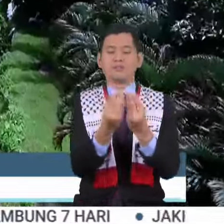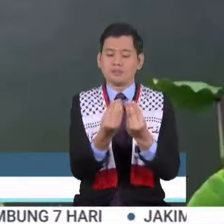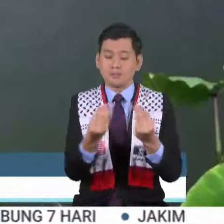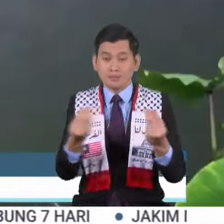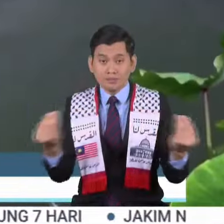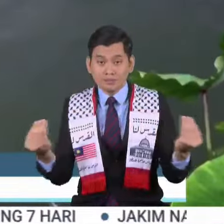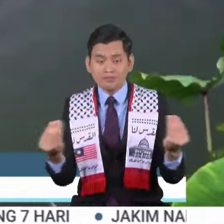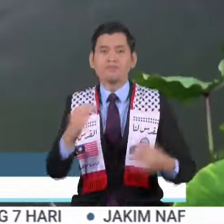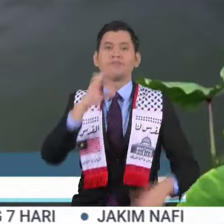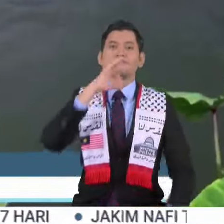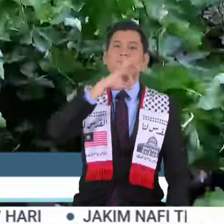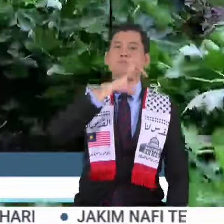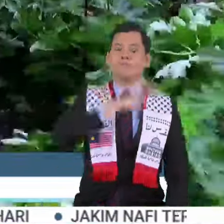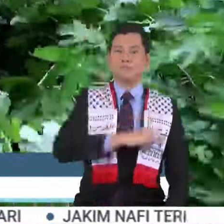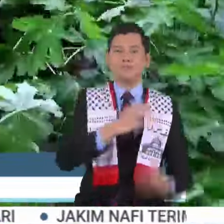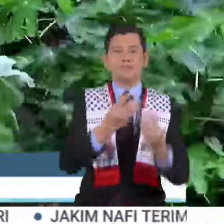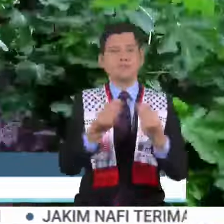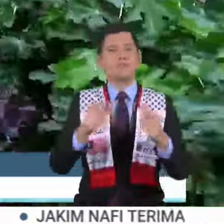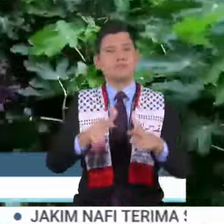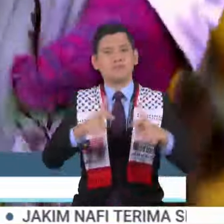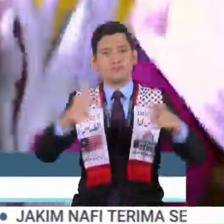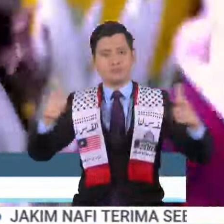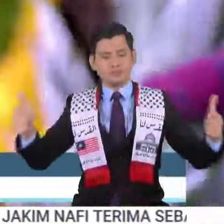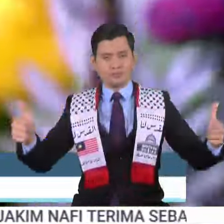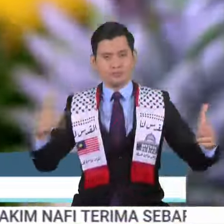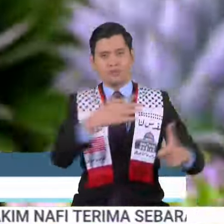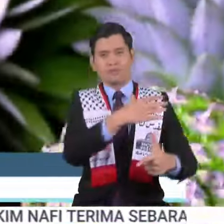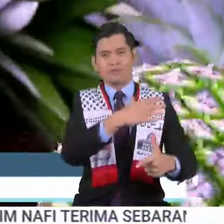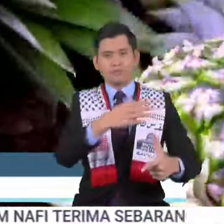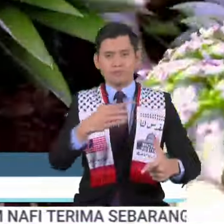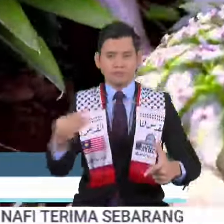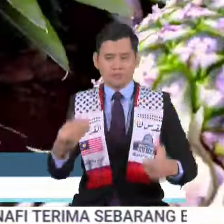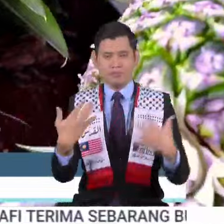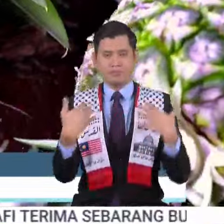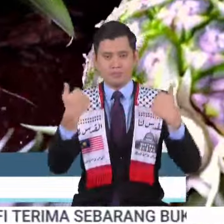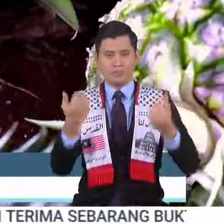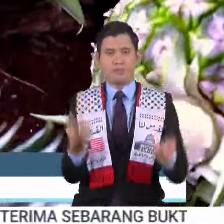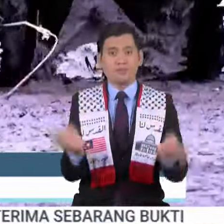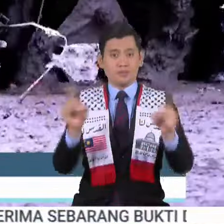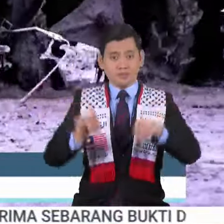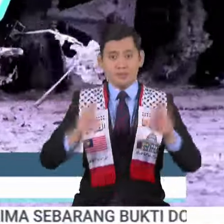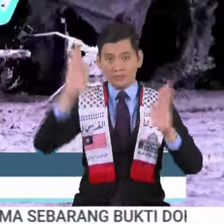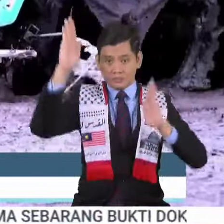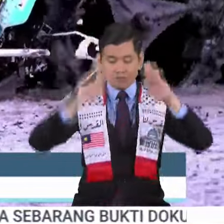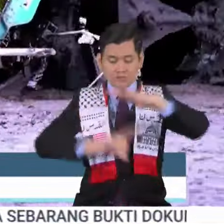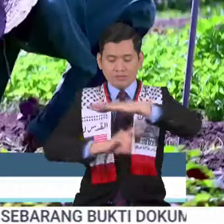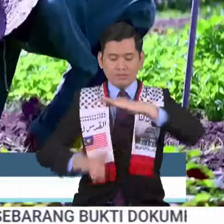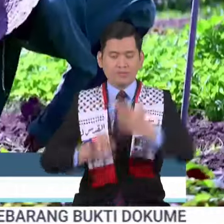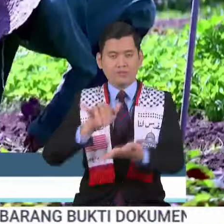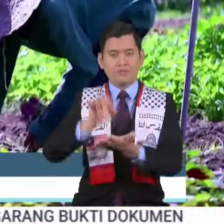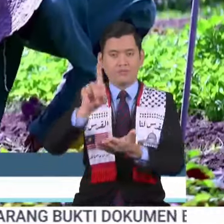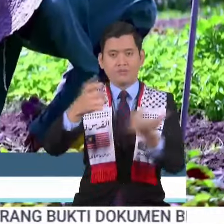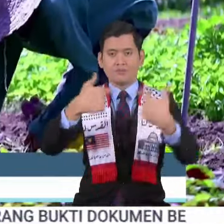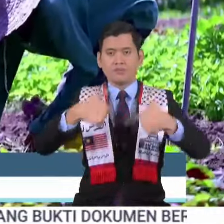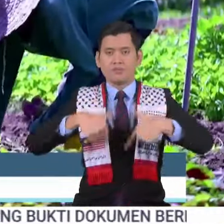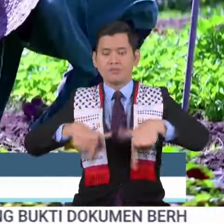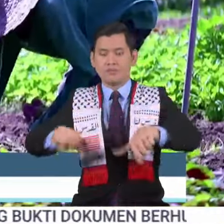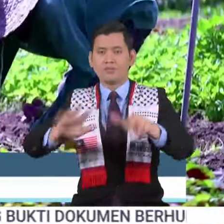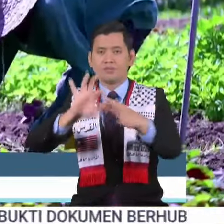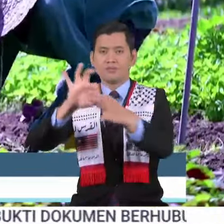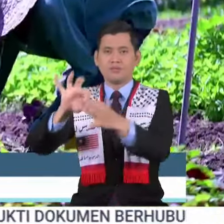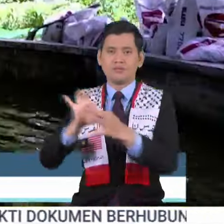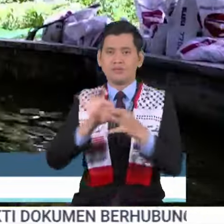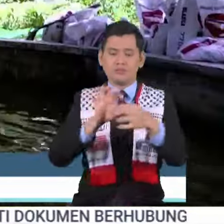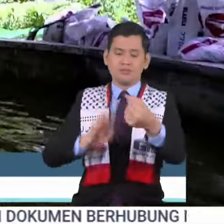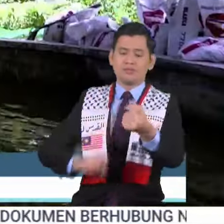terutama Untuk memanfaatkan potensi tanah yang luas dan subur di Malaysia dasar itu perlu dilak sana secara agresif dan kolektif